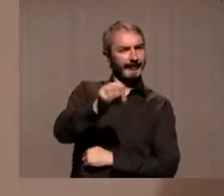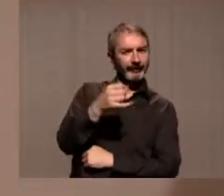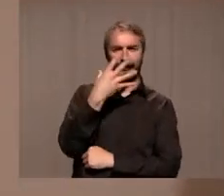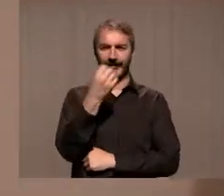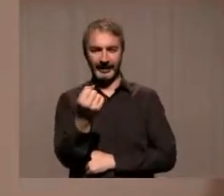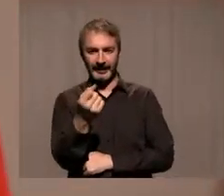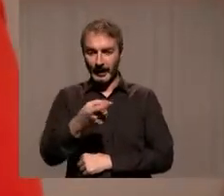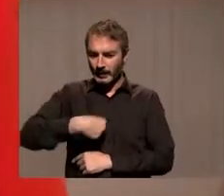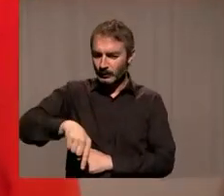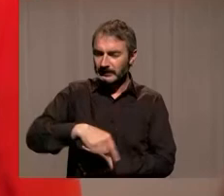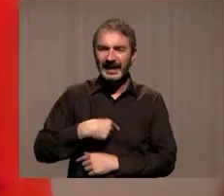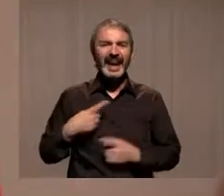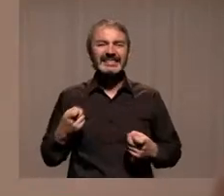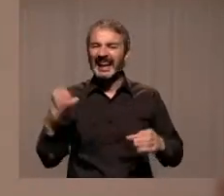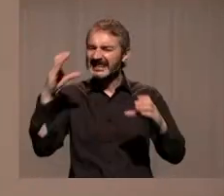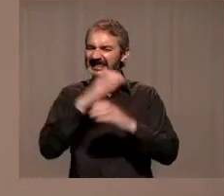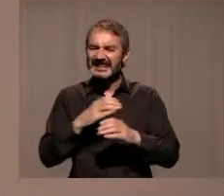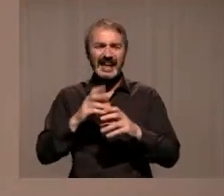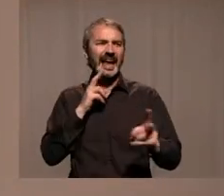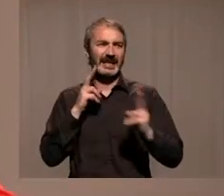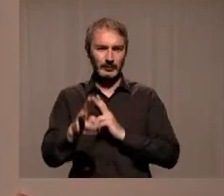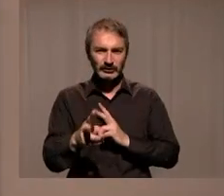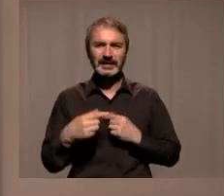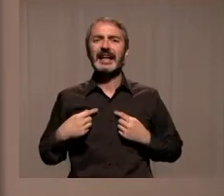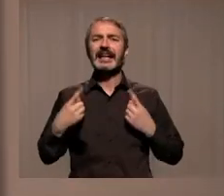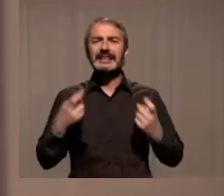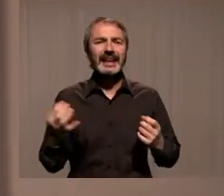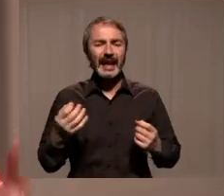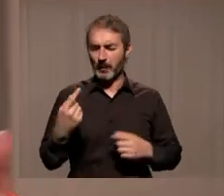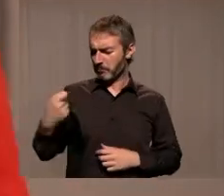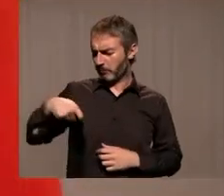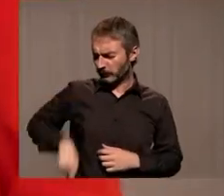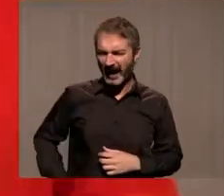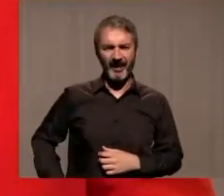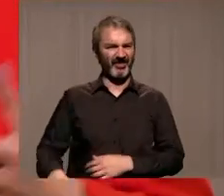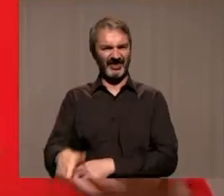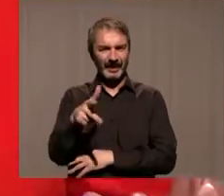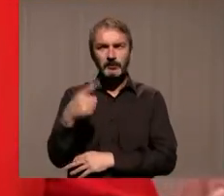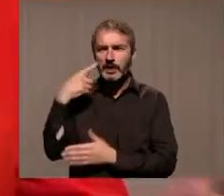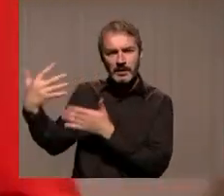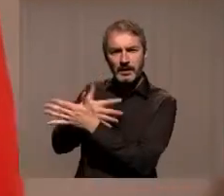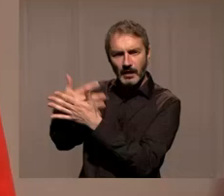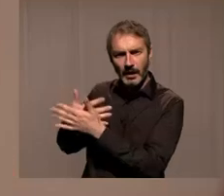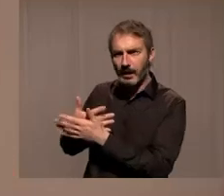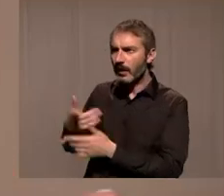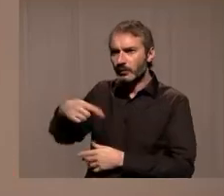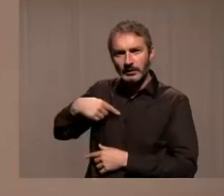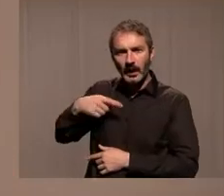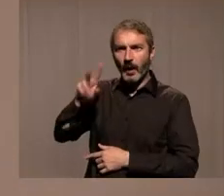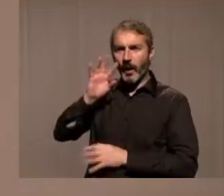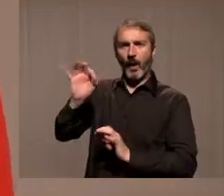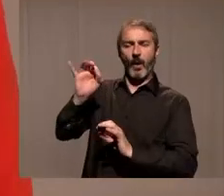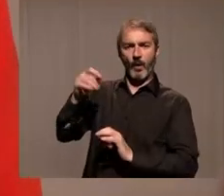que volíem respostes en la ciència, que necessitàvem els professionals del dret perquè ens expliquessin fins on podíem vulnerar els nostres